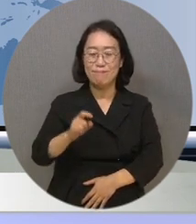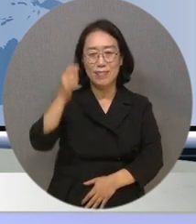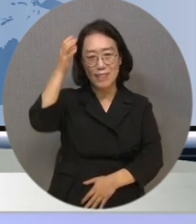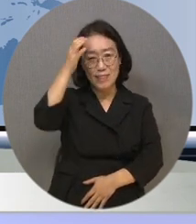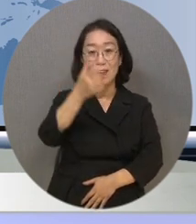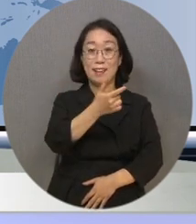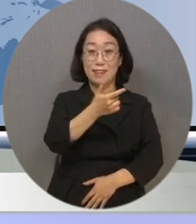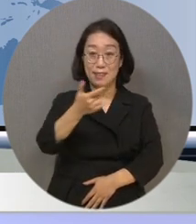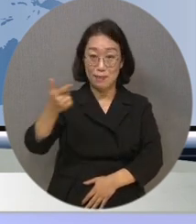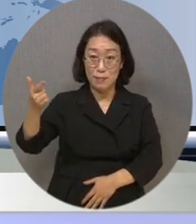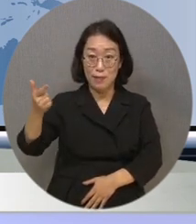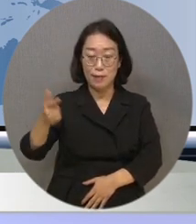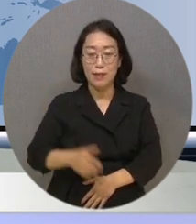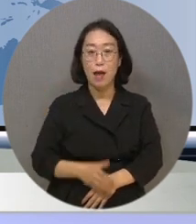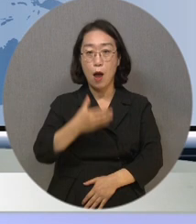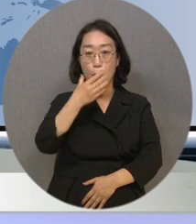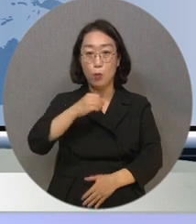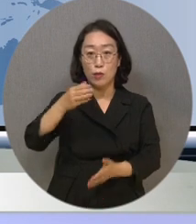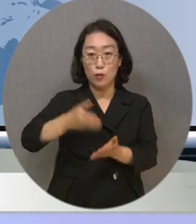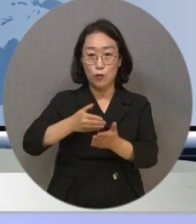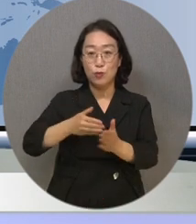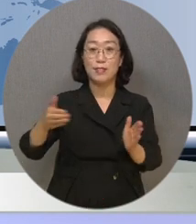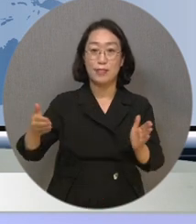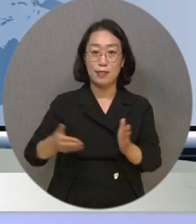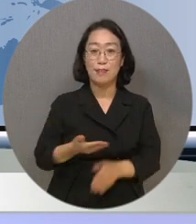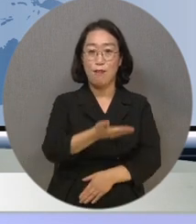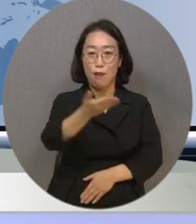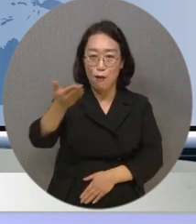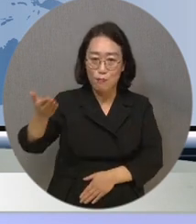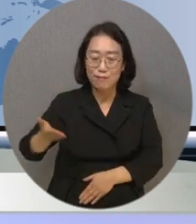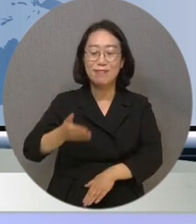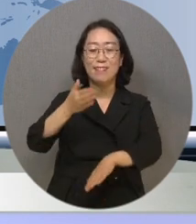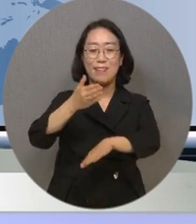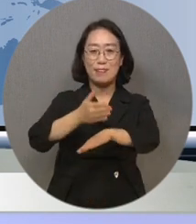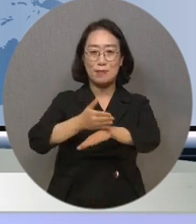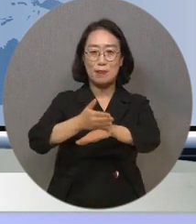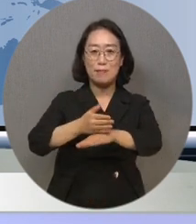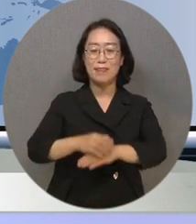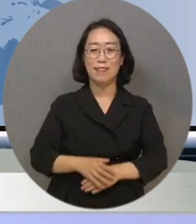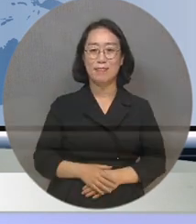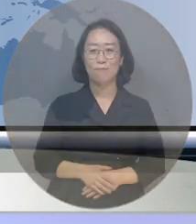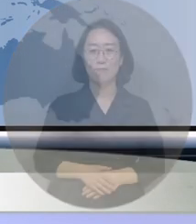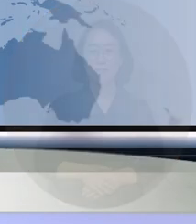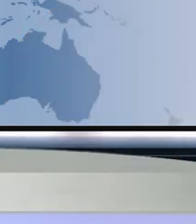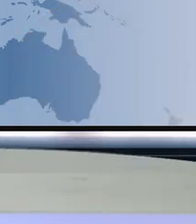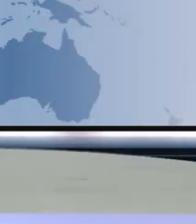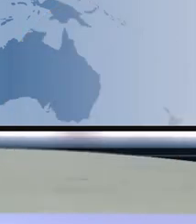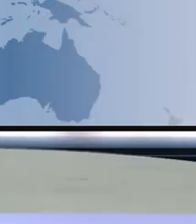이상 WBC 복지TV 뉴스24를 마칩니다. 시청해주신 여러분 고맙습니다.